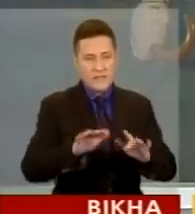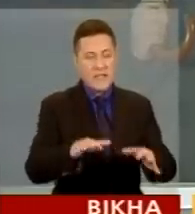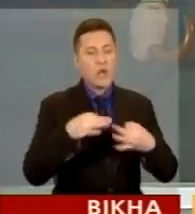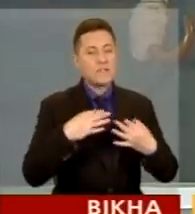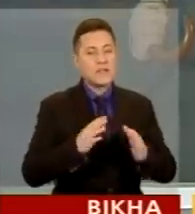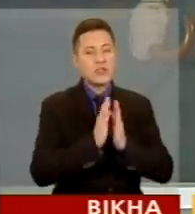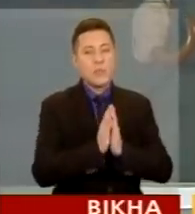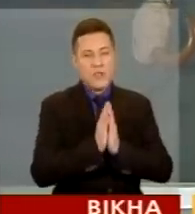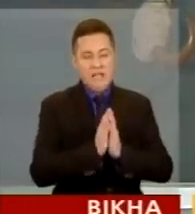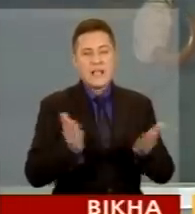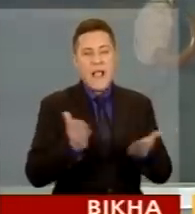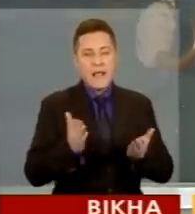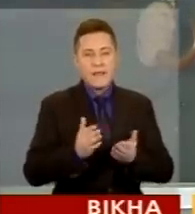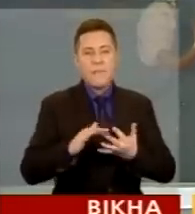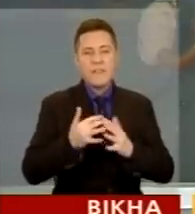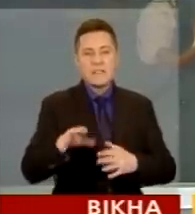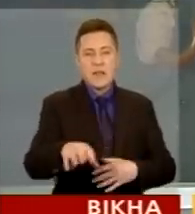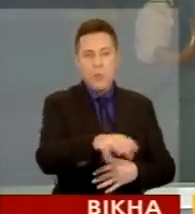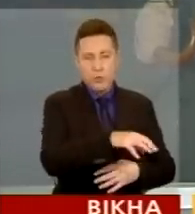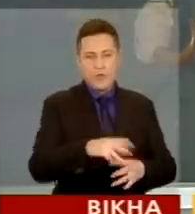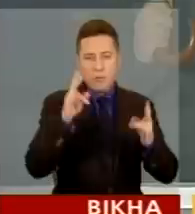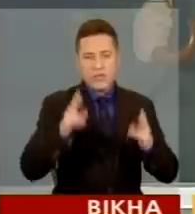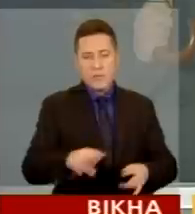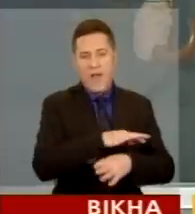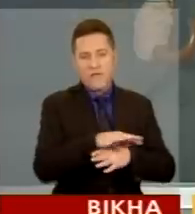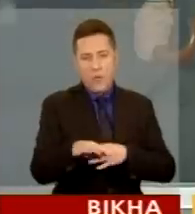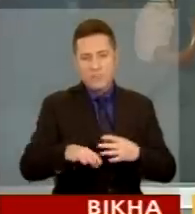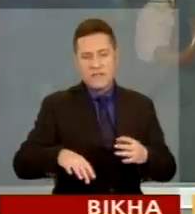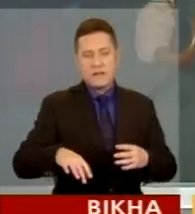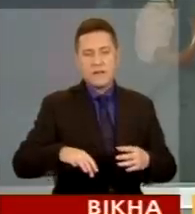ласка, які саме населені пункти зараз потерпають від обстрілів терористів?